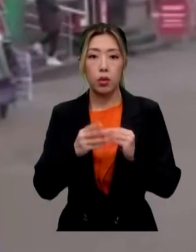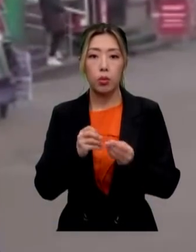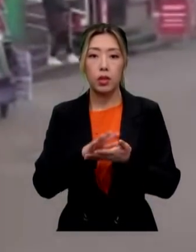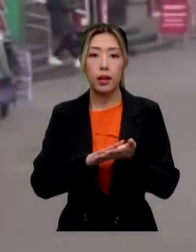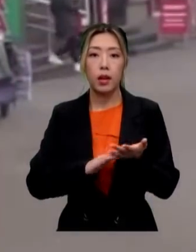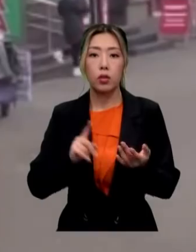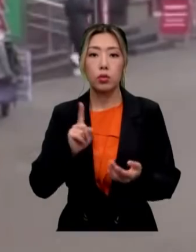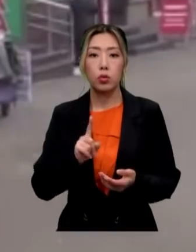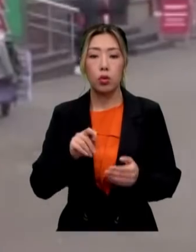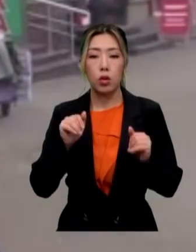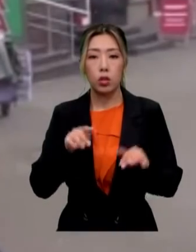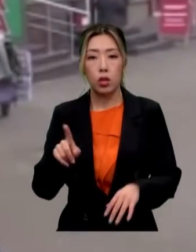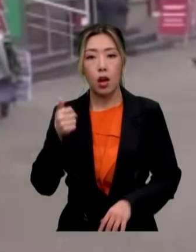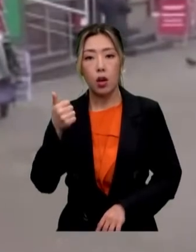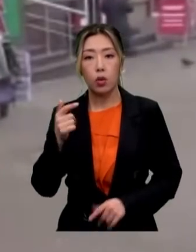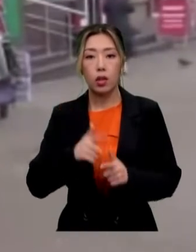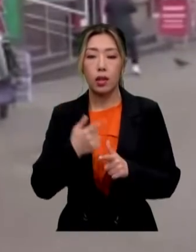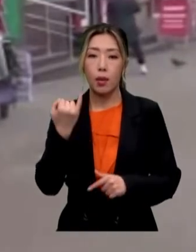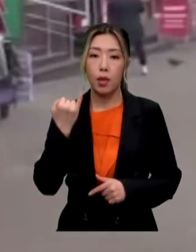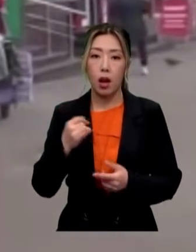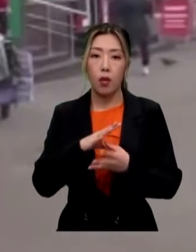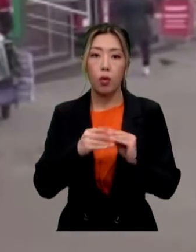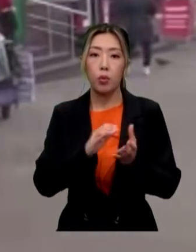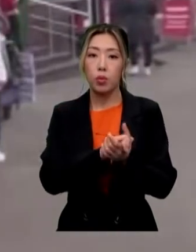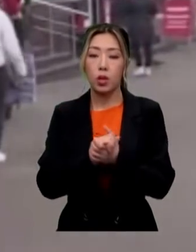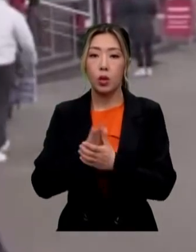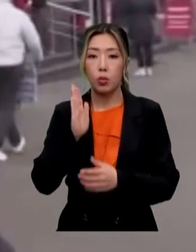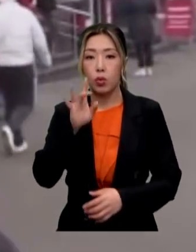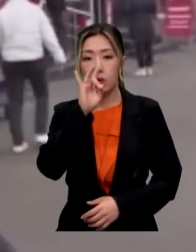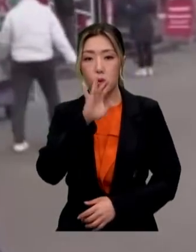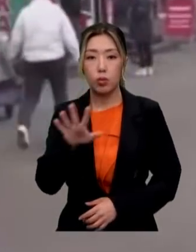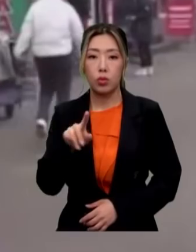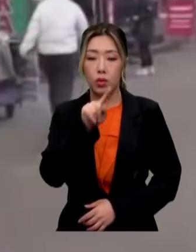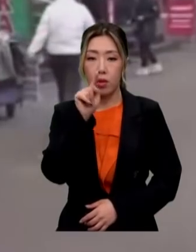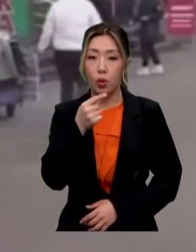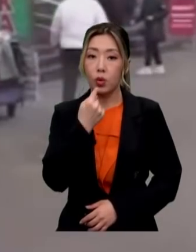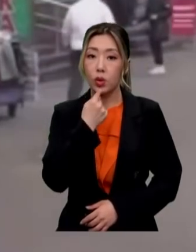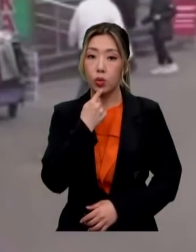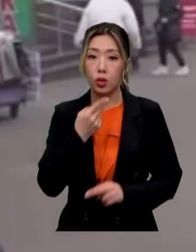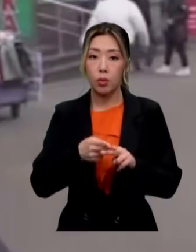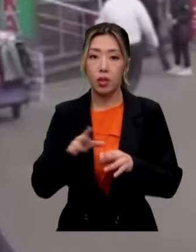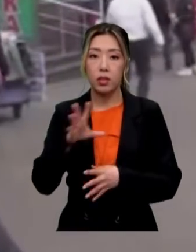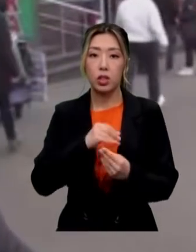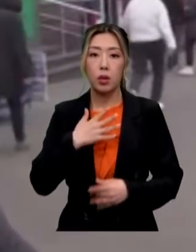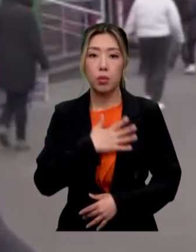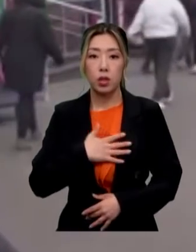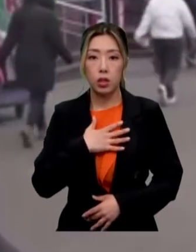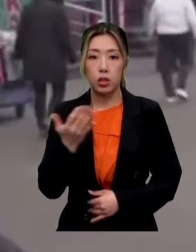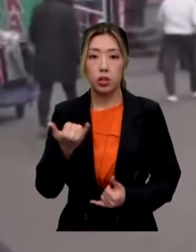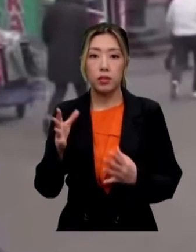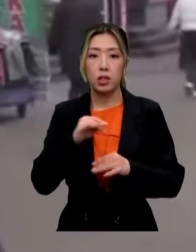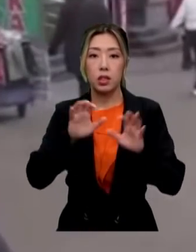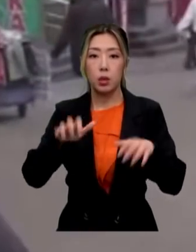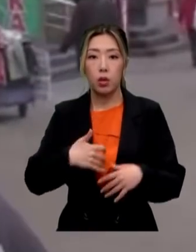действительно хорошее решение и насколько оно может привести к миру. Сейчас все очень переживают, у всех забирают отцов,